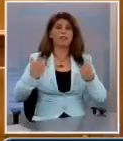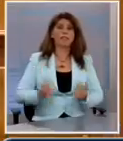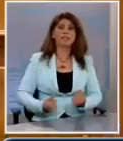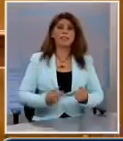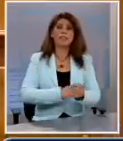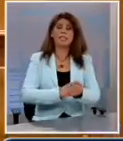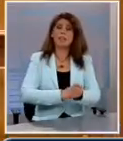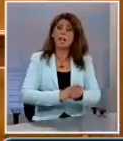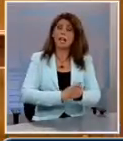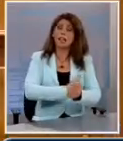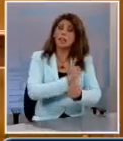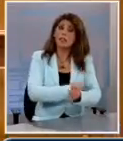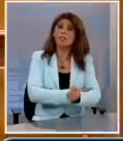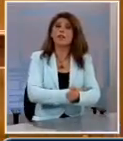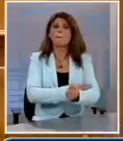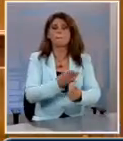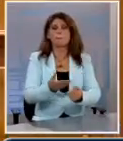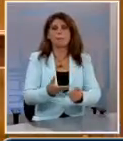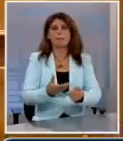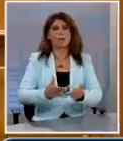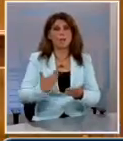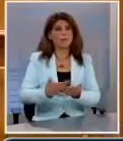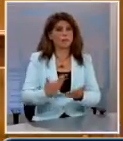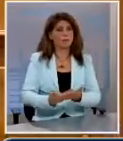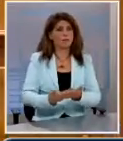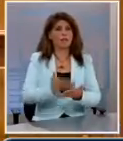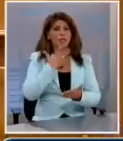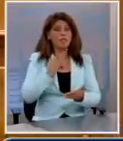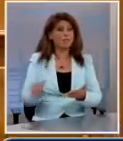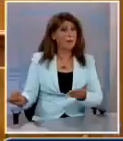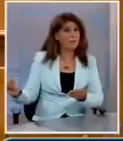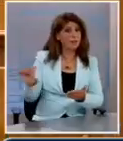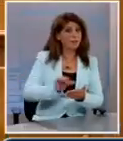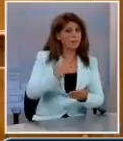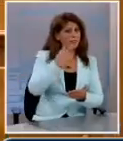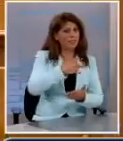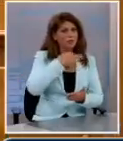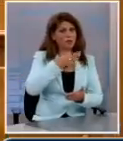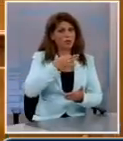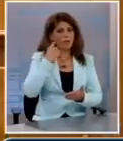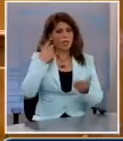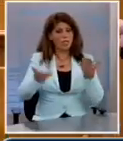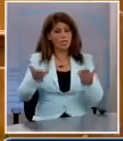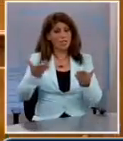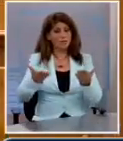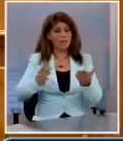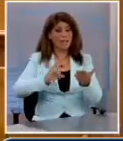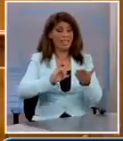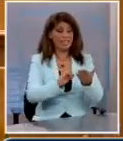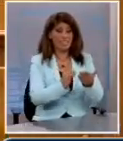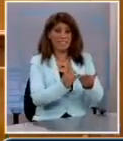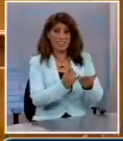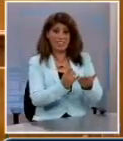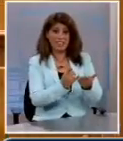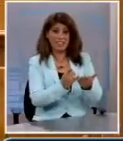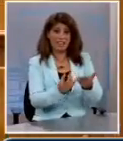τη δύναμη των επιχειρημάτων. Επαναφέρει με άλλα λόγια, με δικά του λόγια, το δίλημα ή τους τελειώνουμε ή